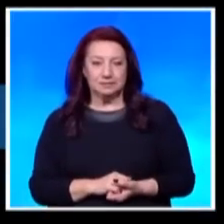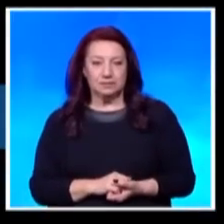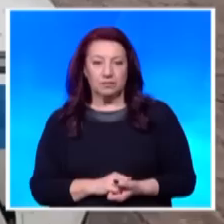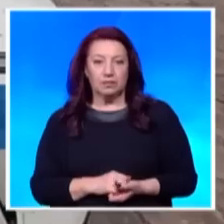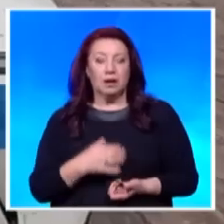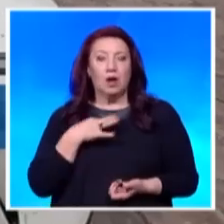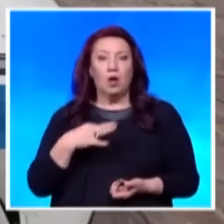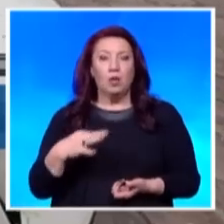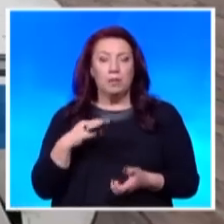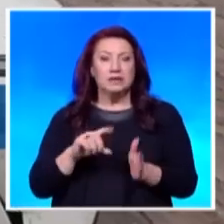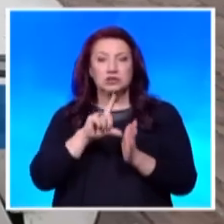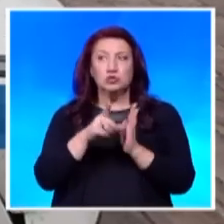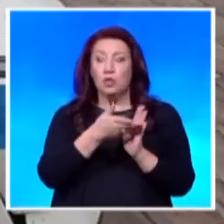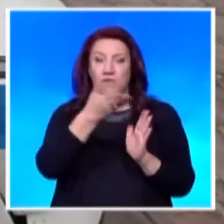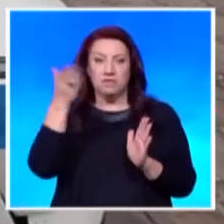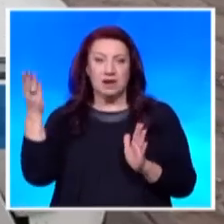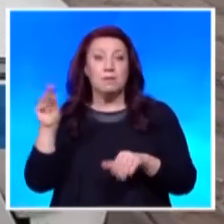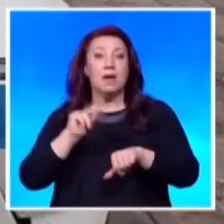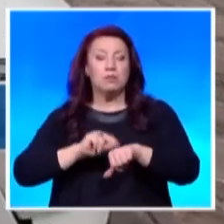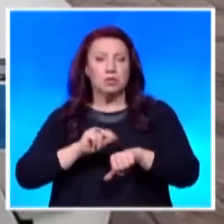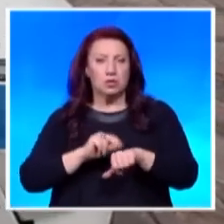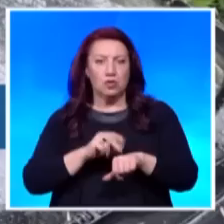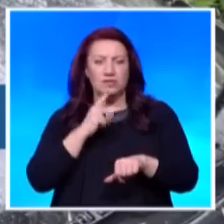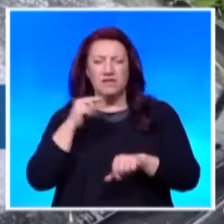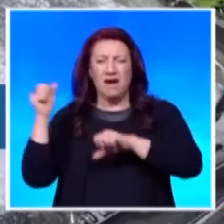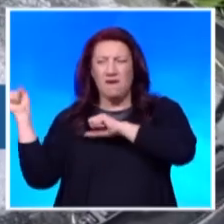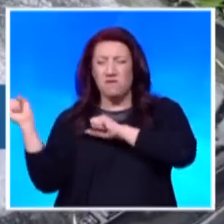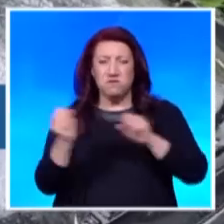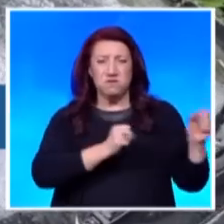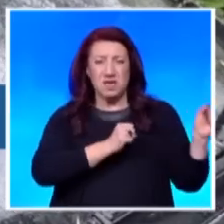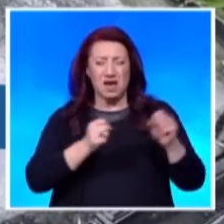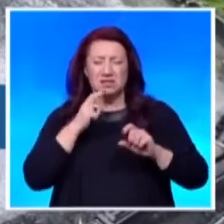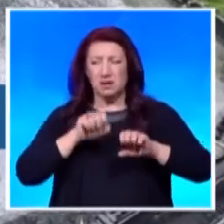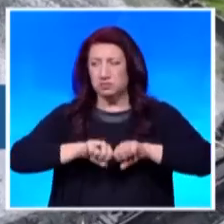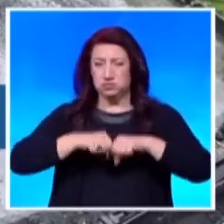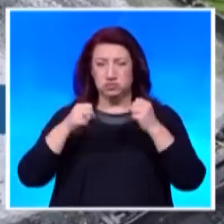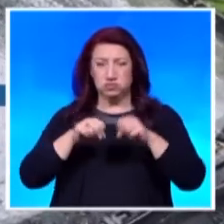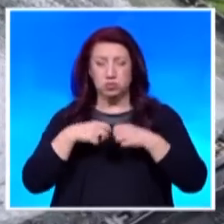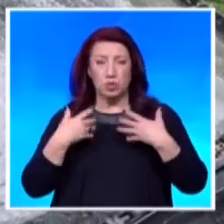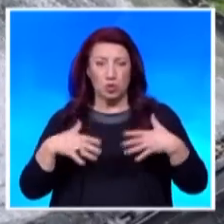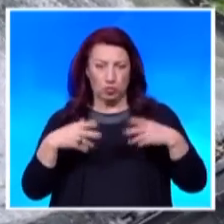Опасно време в Пловдив. Какви щети нанесе силният вятър в града на живо след секунди?